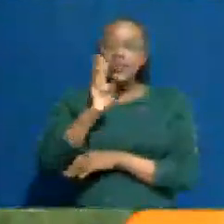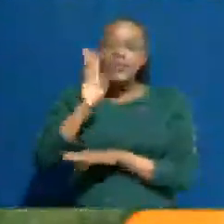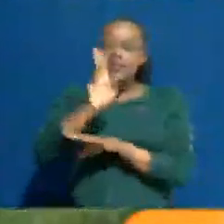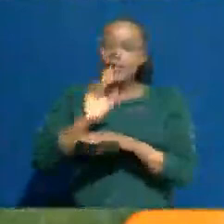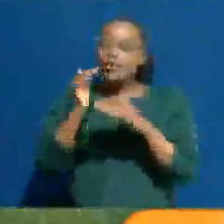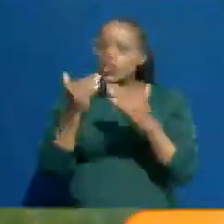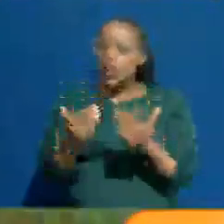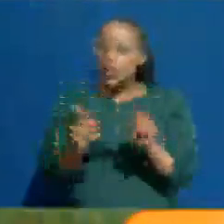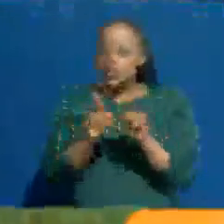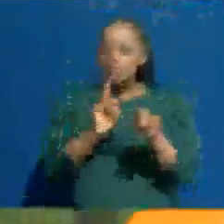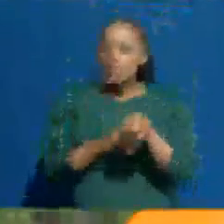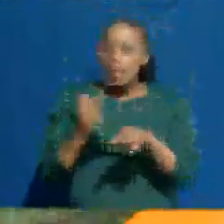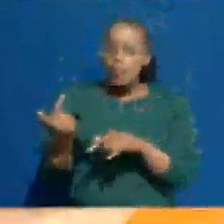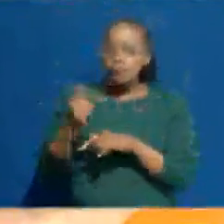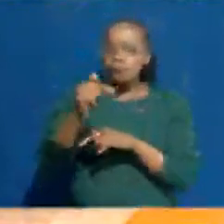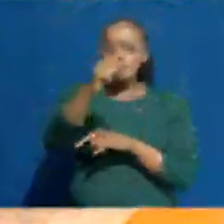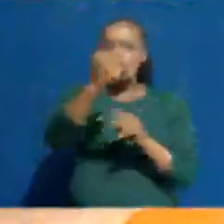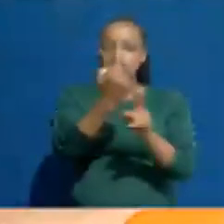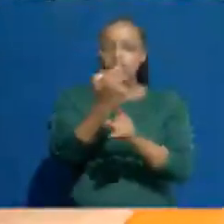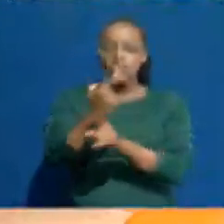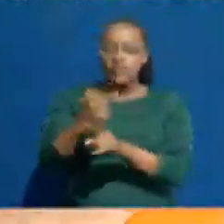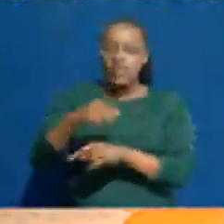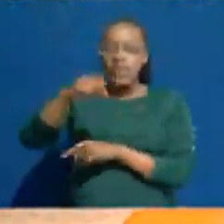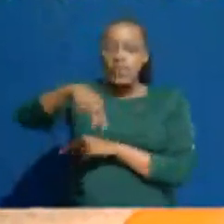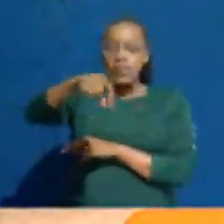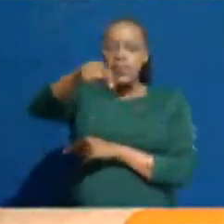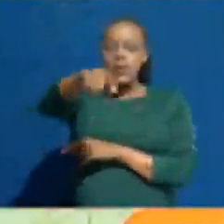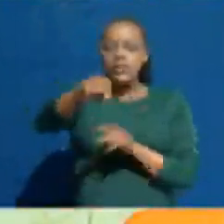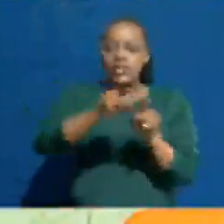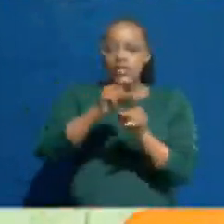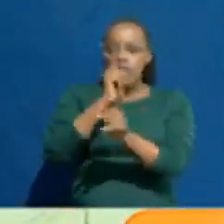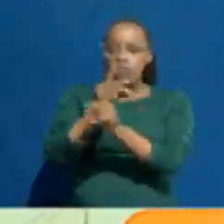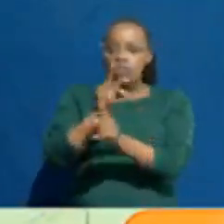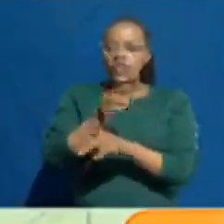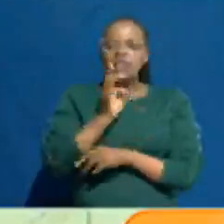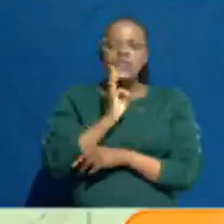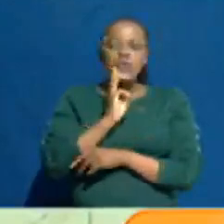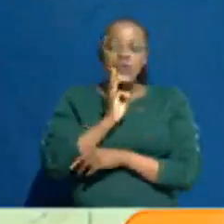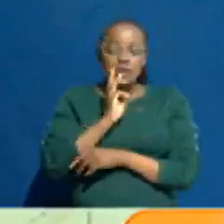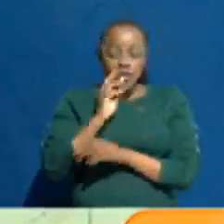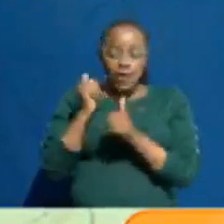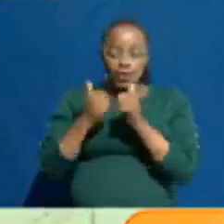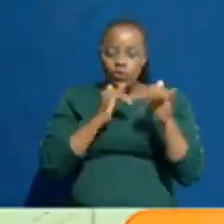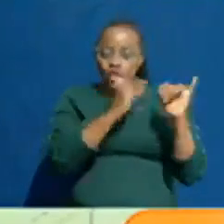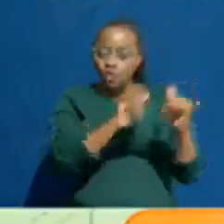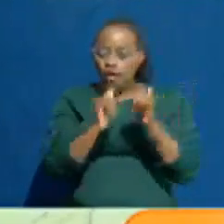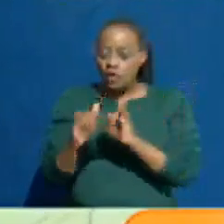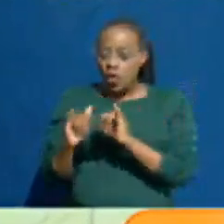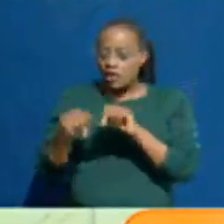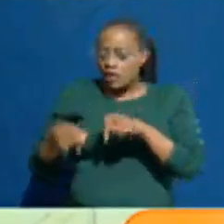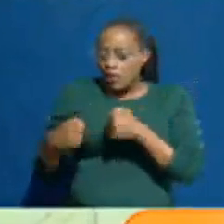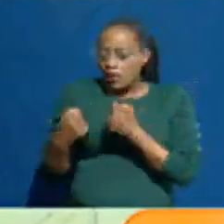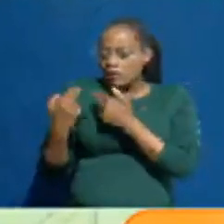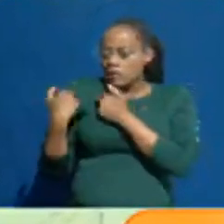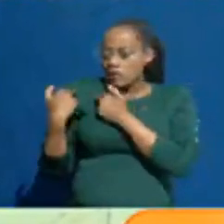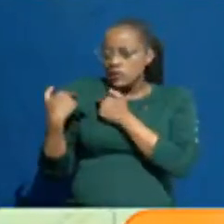kwa kunyunyizia mimea katika university. Tunafanya conservation ya maji ambapo tunajaribu kivyetu